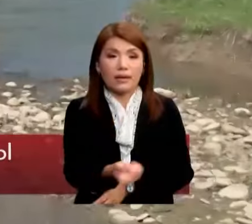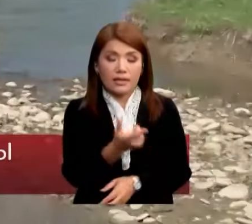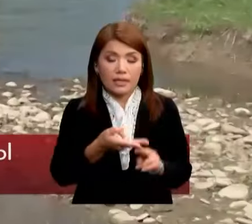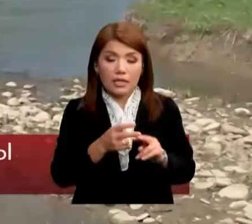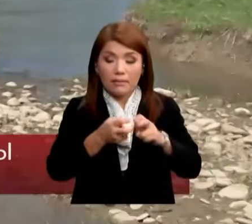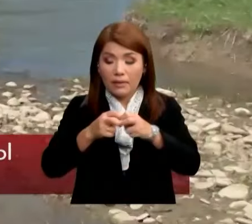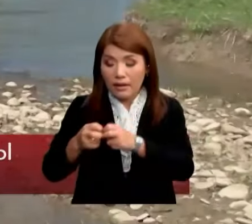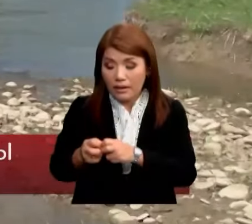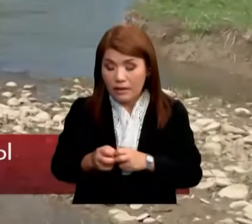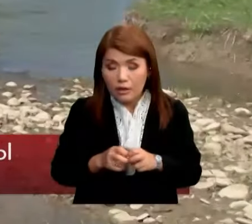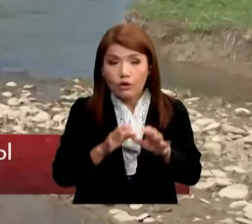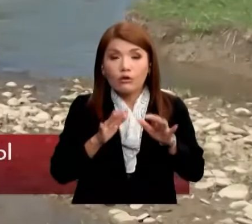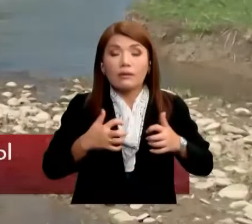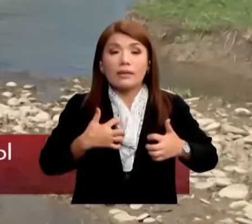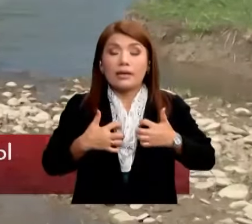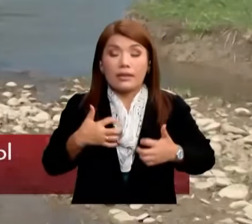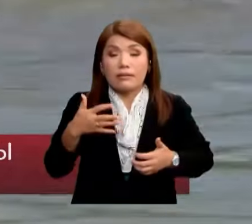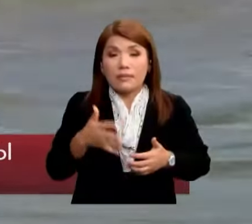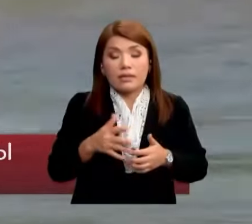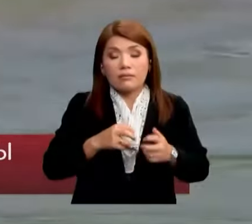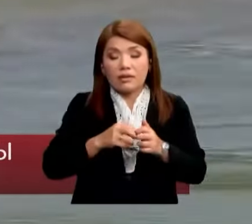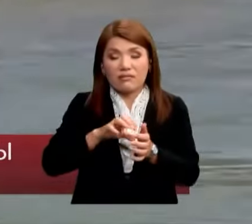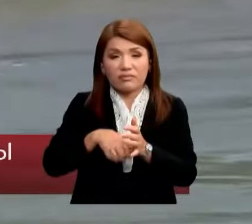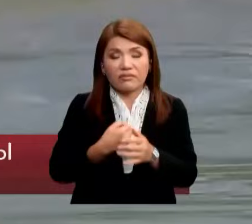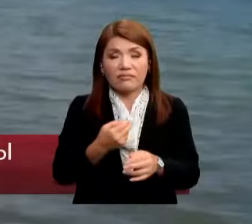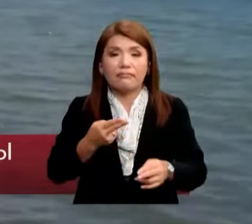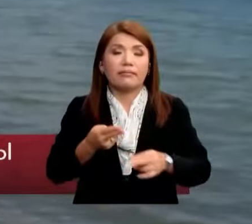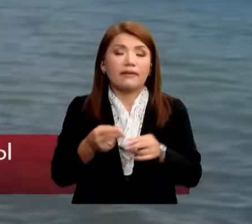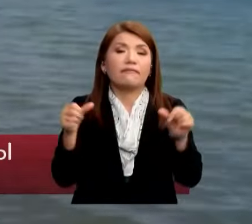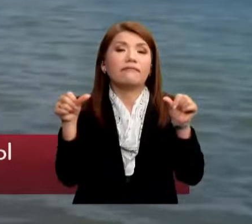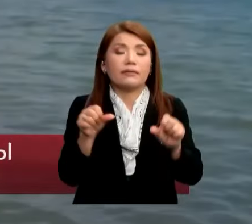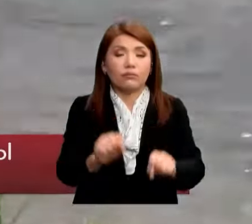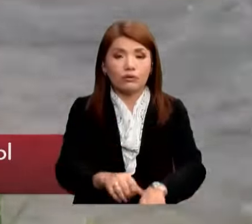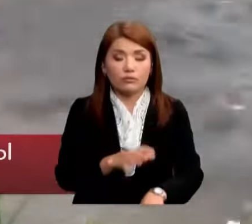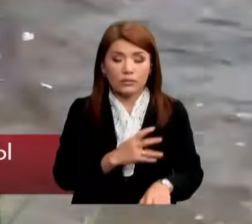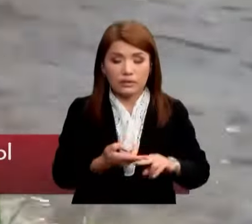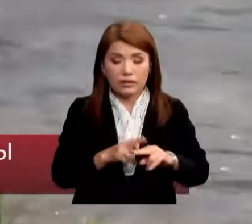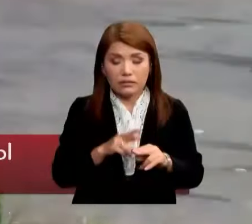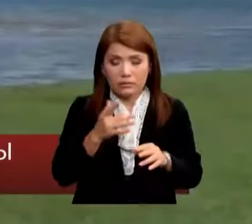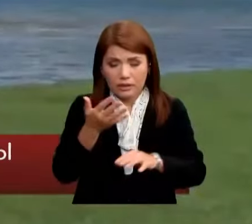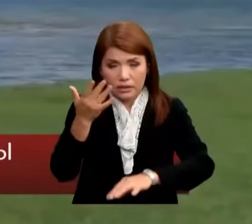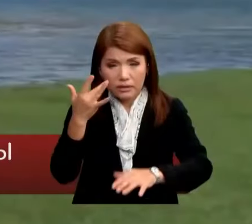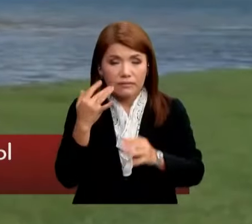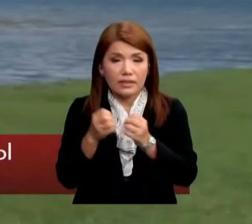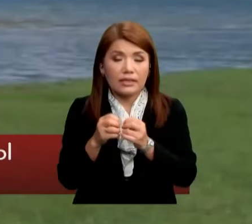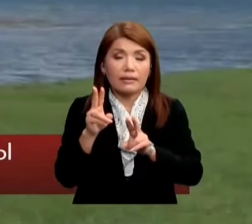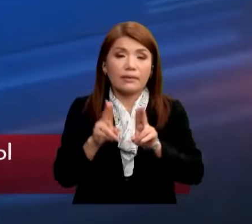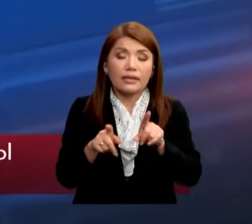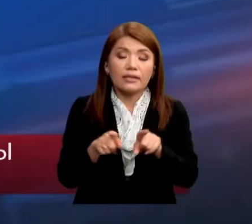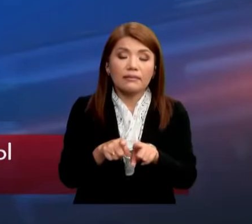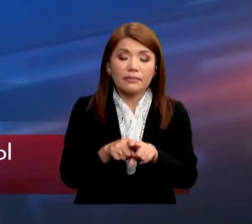проблема здесь не Сколько в спешке которая может навредить водным ресурсам А сколько в Советском подходе нашего